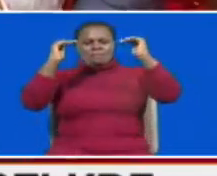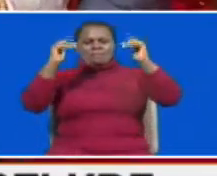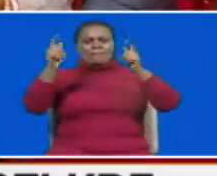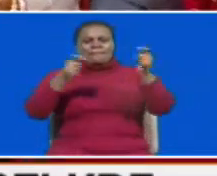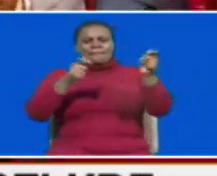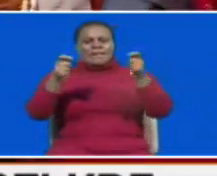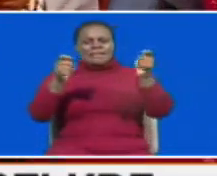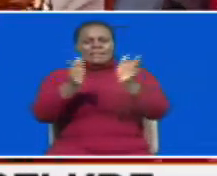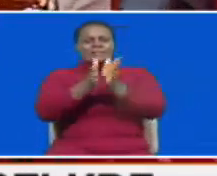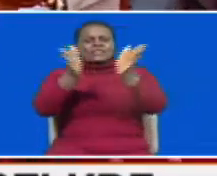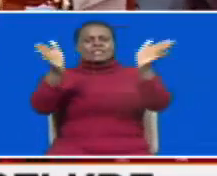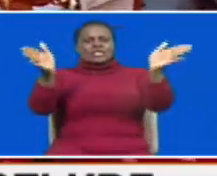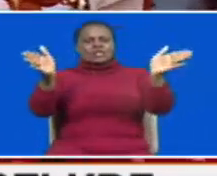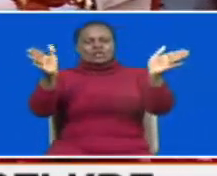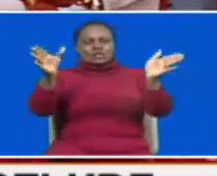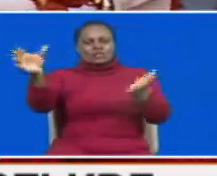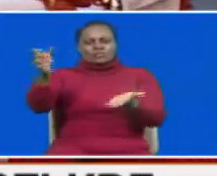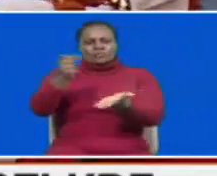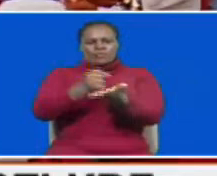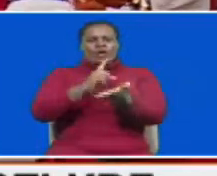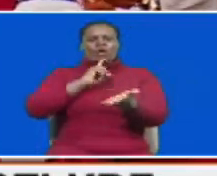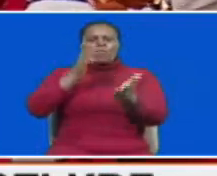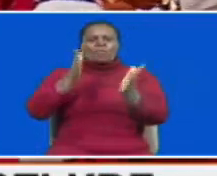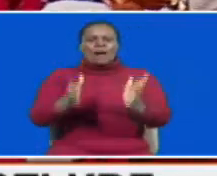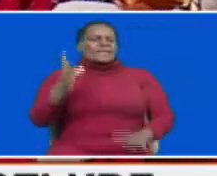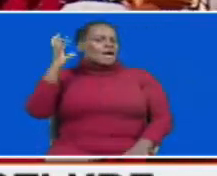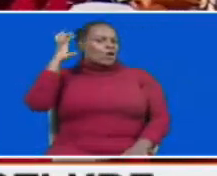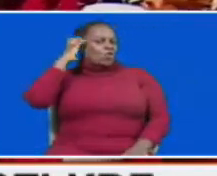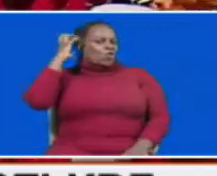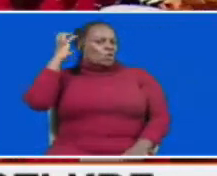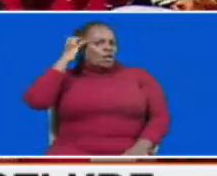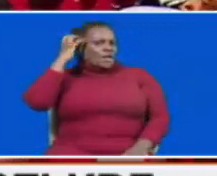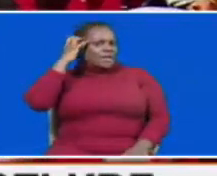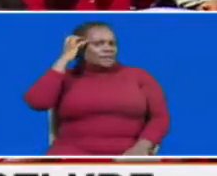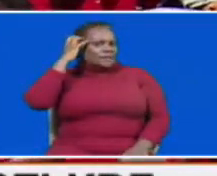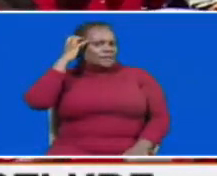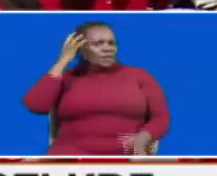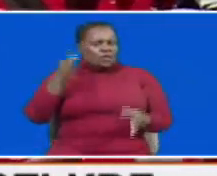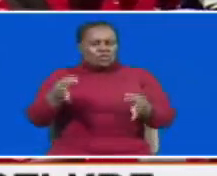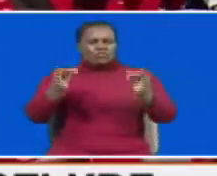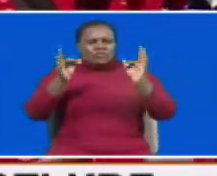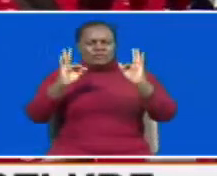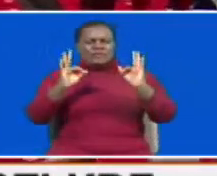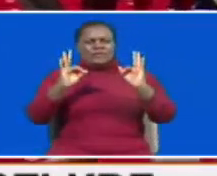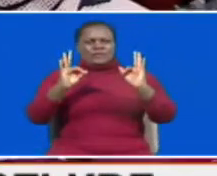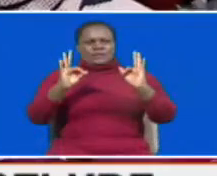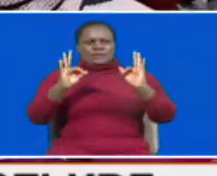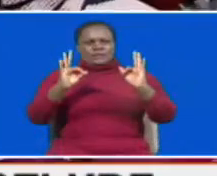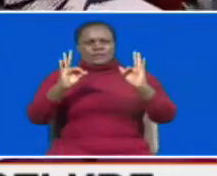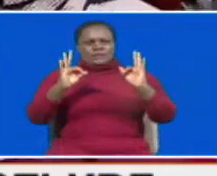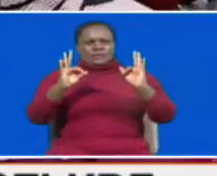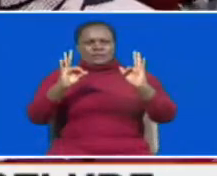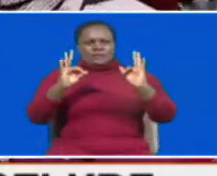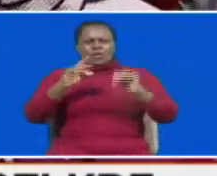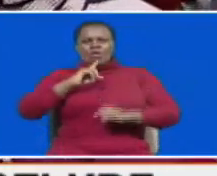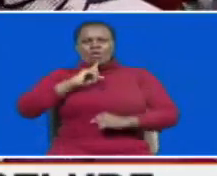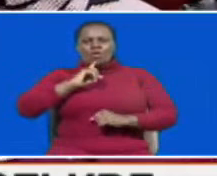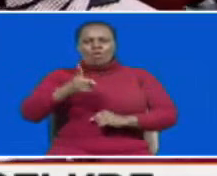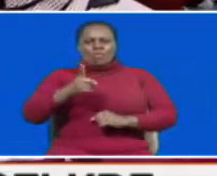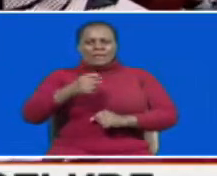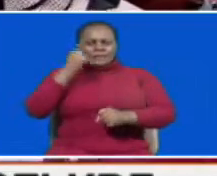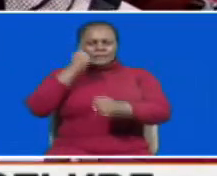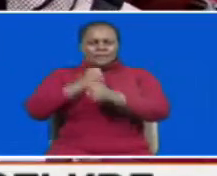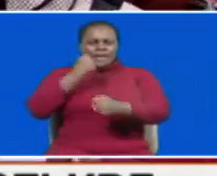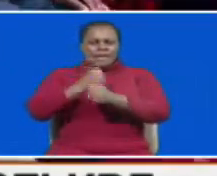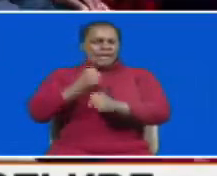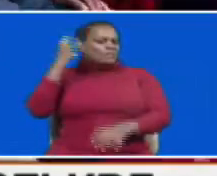Meja Jenerali na kuteuliwa kamanda katika chuo cha mafunzo kwa maafisa wakuu jeshini, yani Joint Command Staff